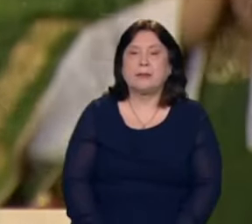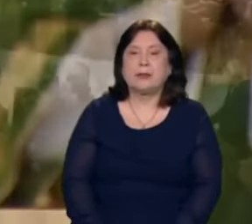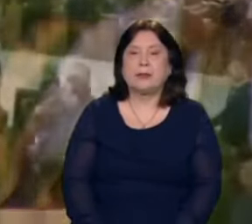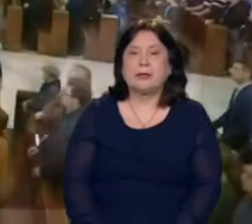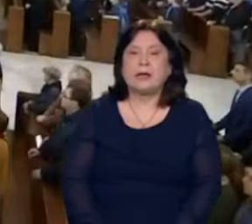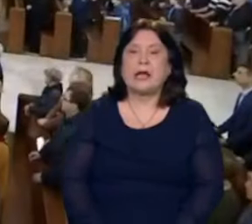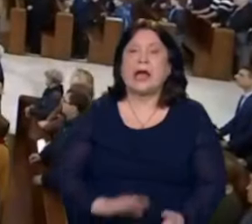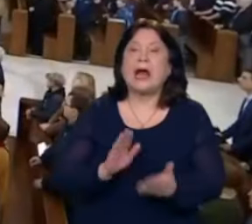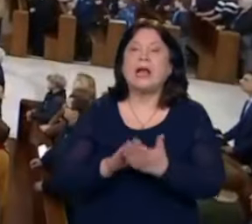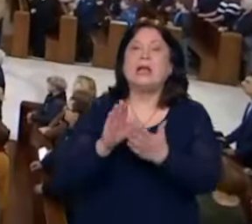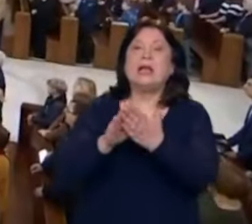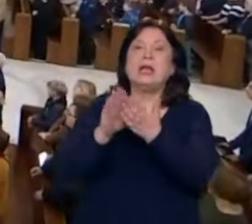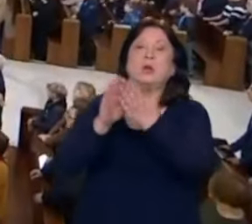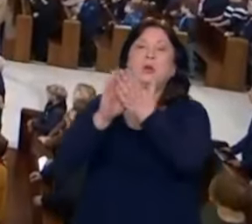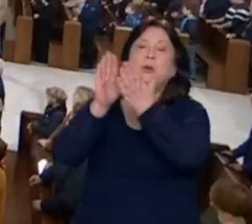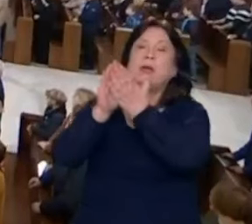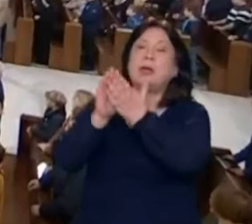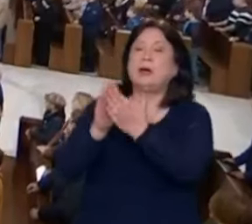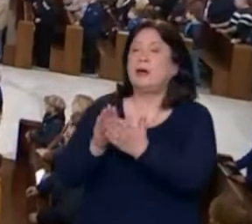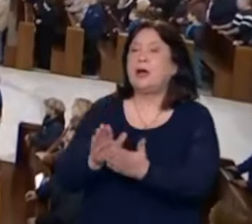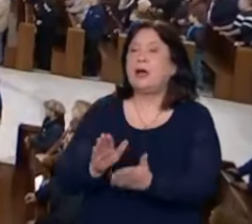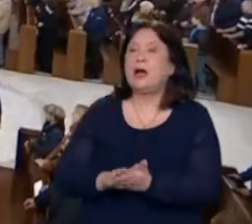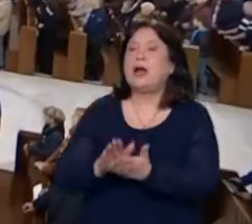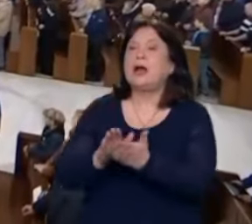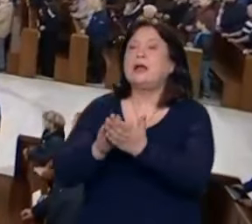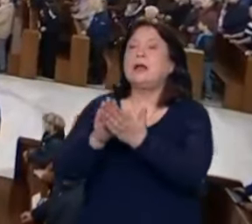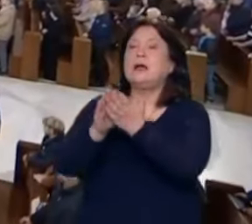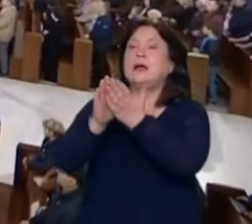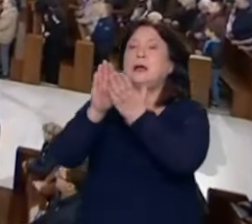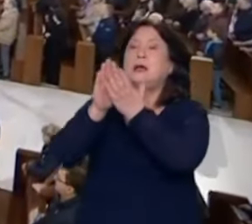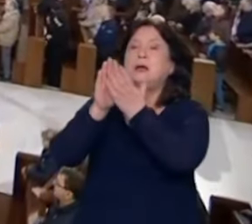Alleluja Alleluja